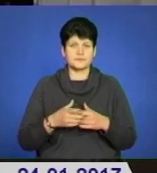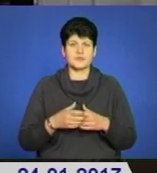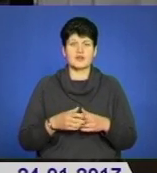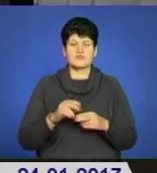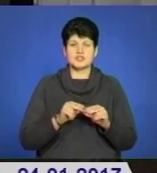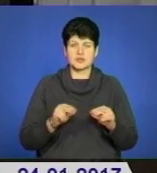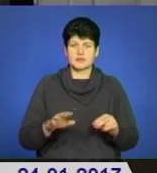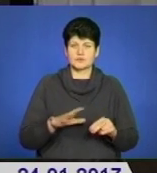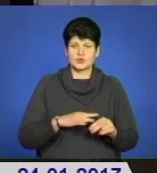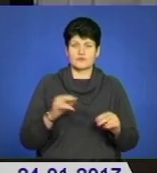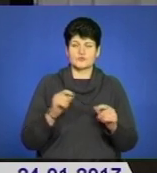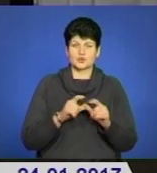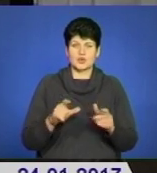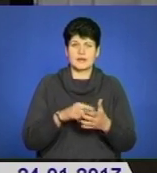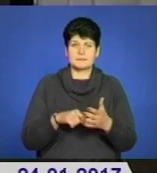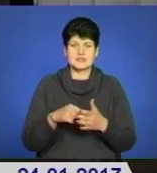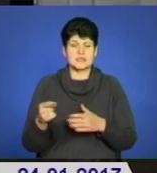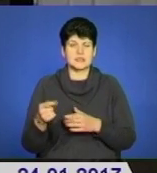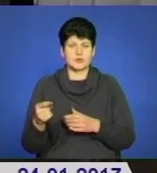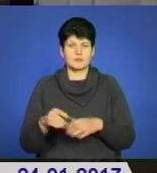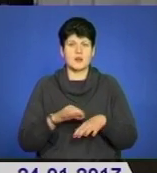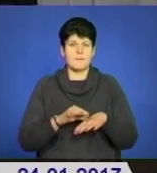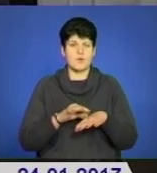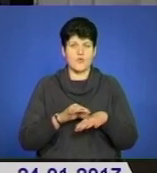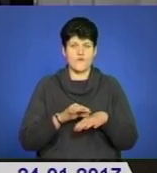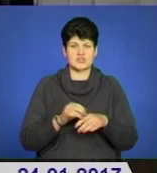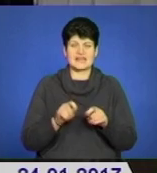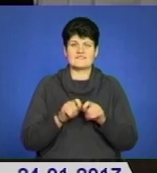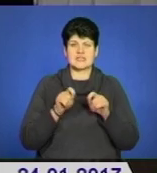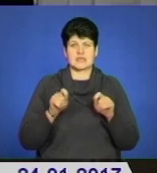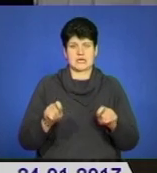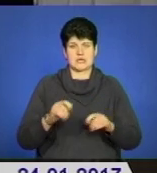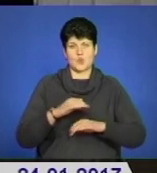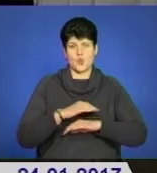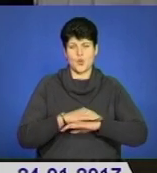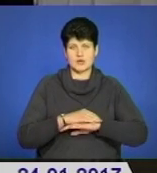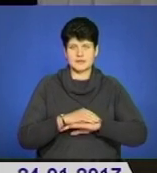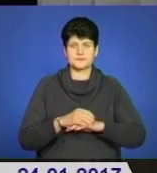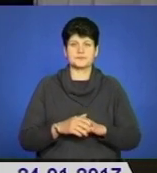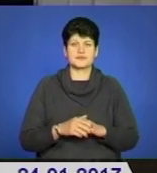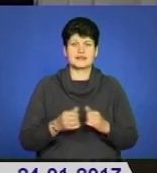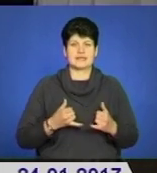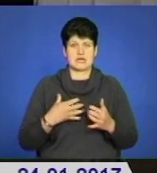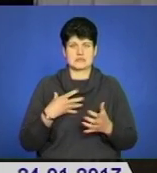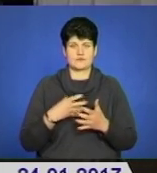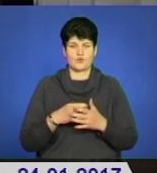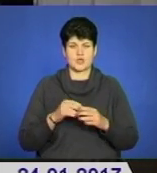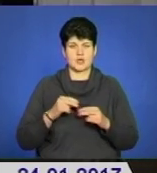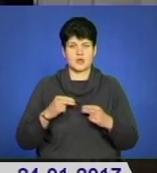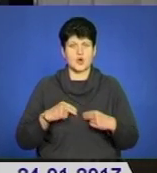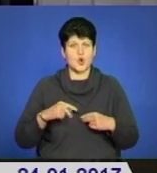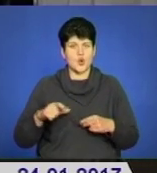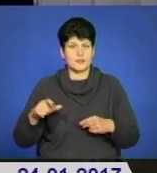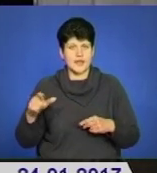у школах міста Тернополя і проводили відкриті уроки для своїх колег, для журі,